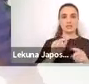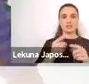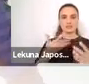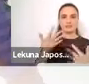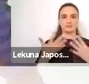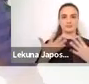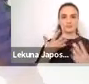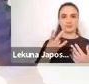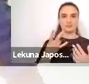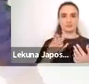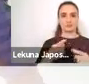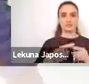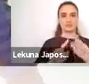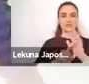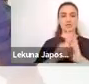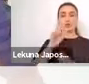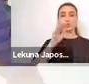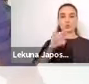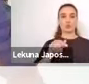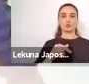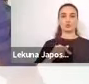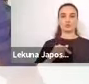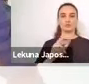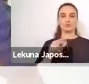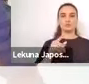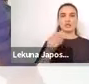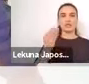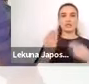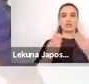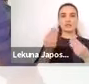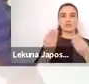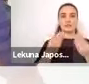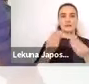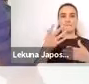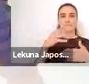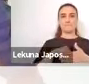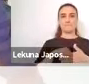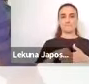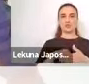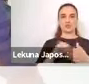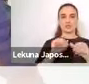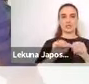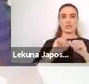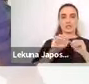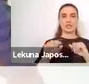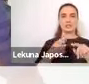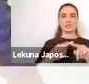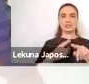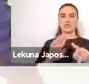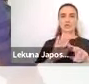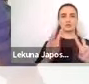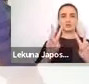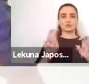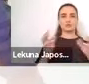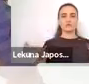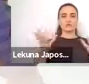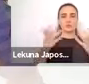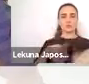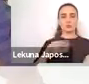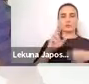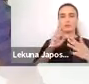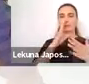წამოიყვანეთ საწყის ეტაპზე და თამაში გადაალახინეთ, ასე ვთქვათ. ეს არ ნიშნავს რომ ავტომატურად და